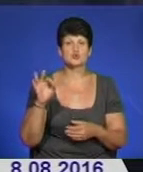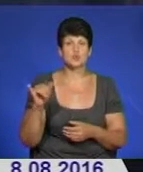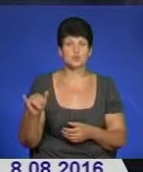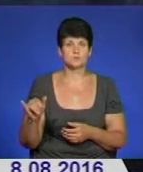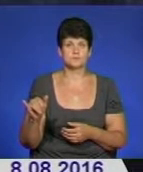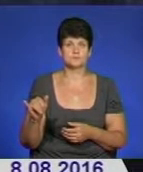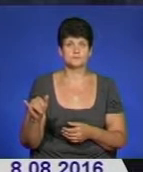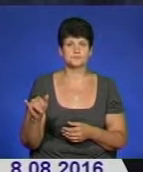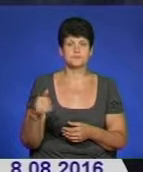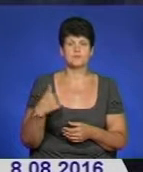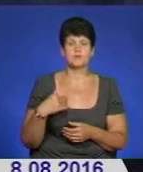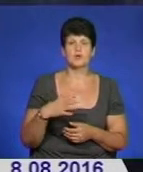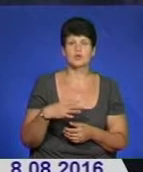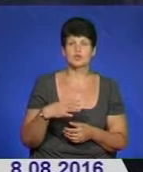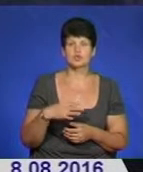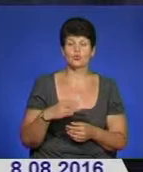очікуємо на